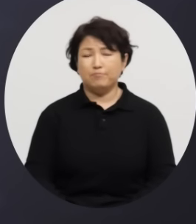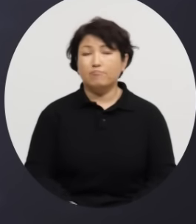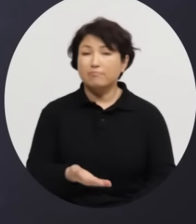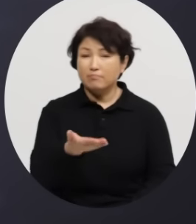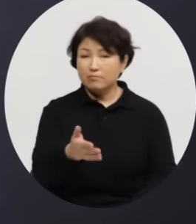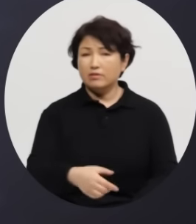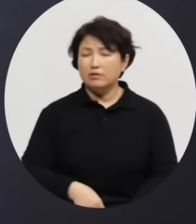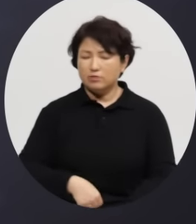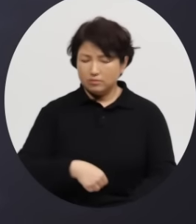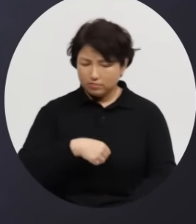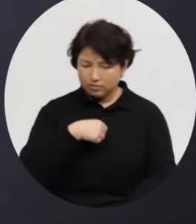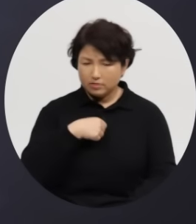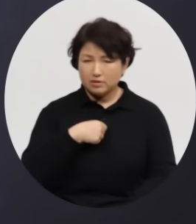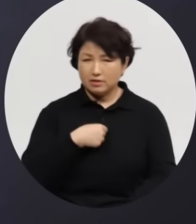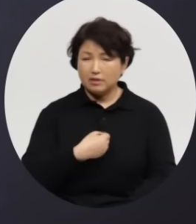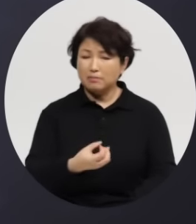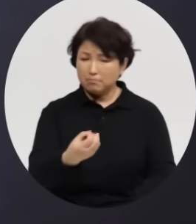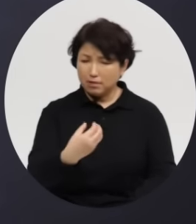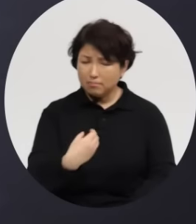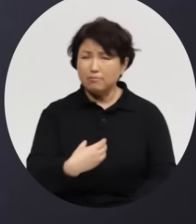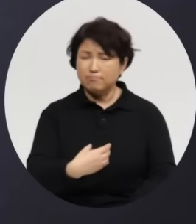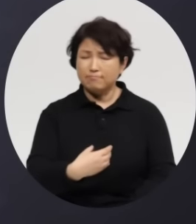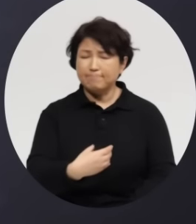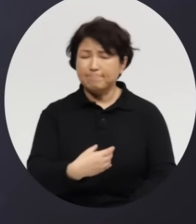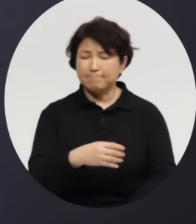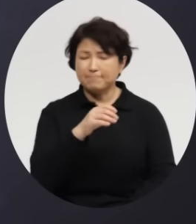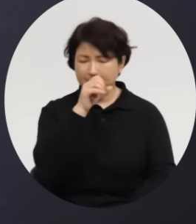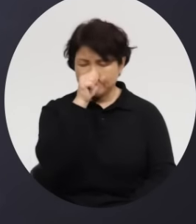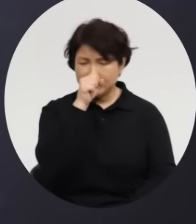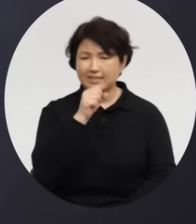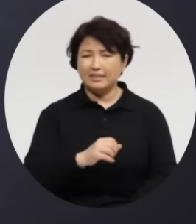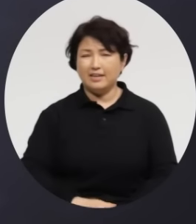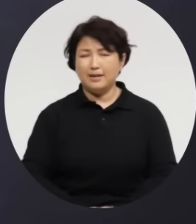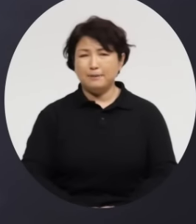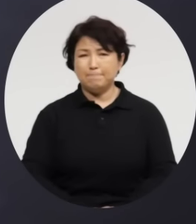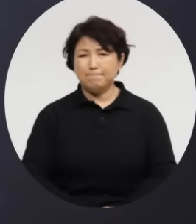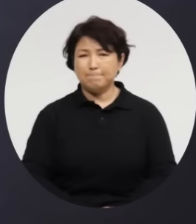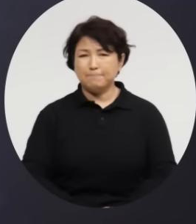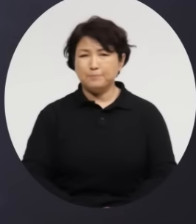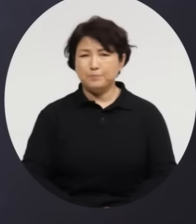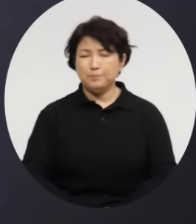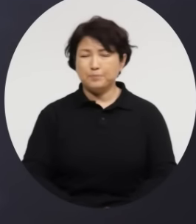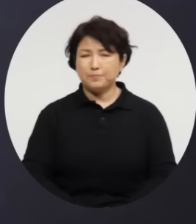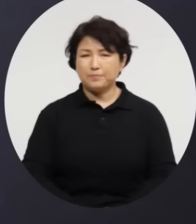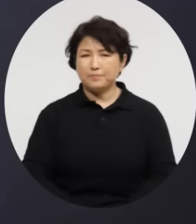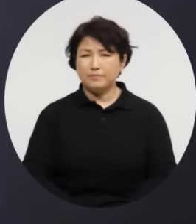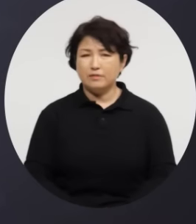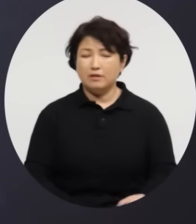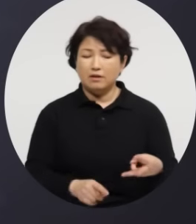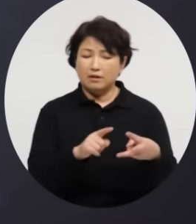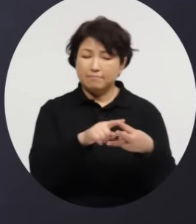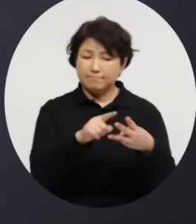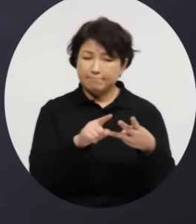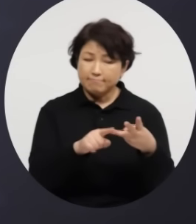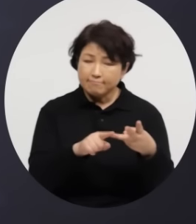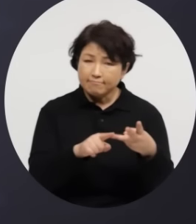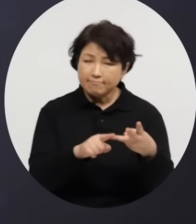솔직하게 말씀해 주셔서 좋고요. 근데 다른 건다 앞으로 이제 대화를 하면서 풀면